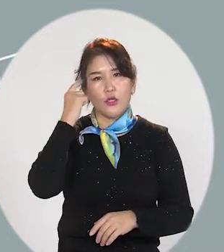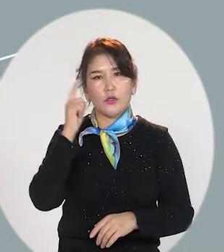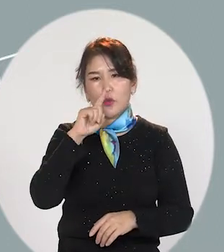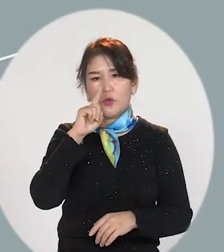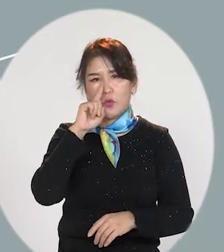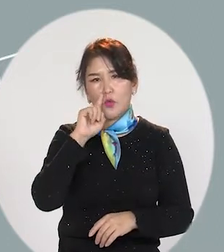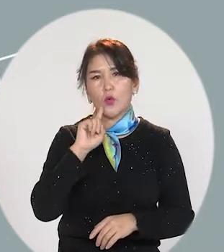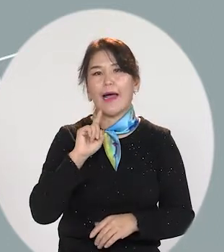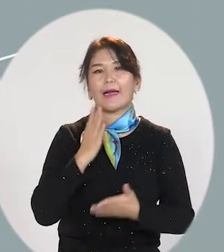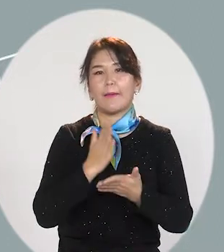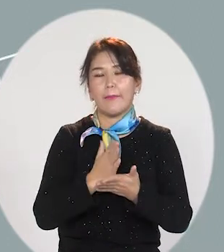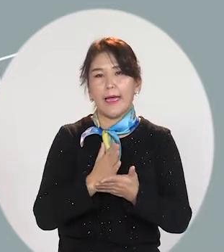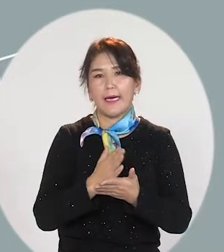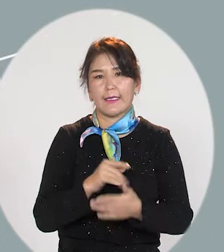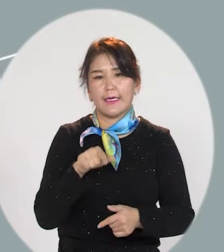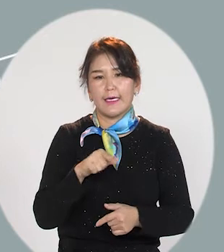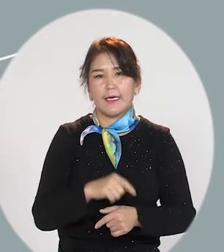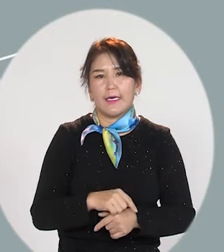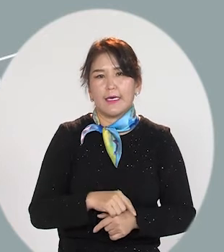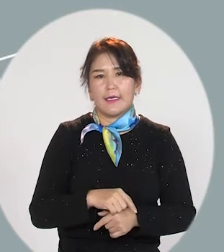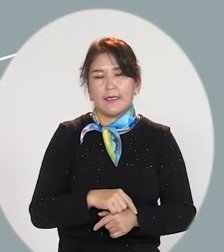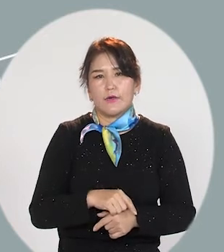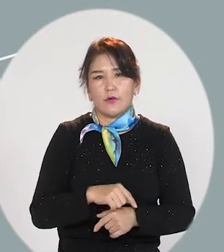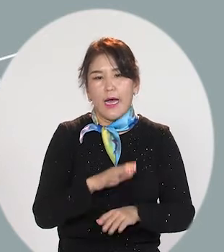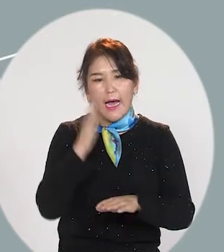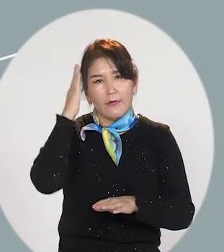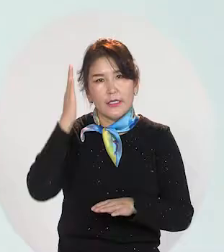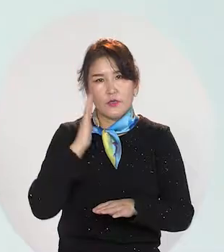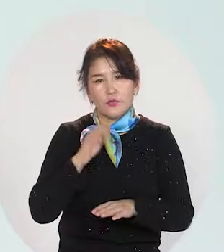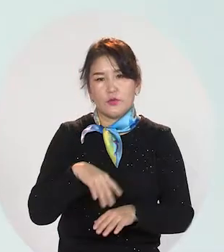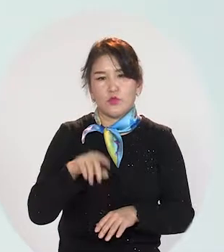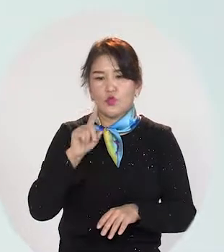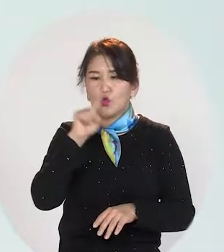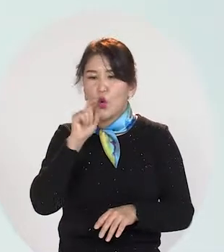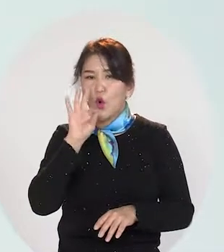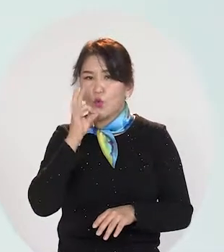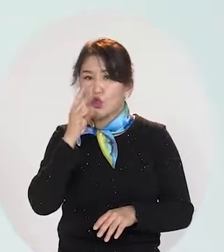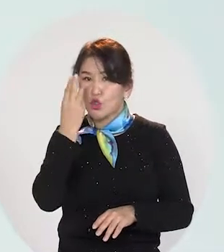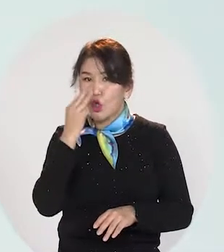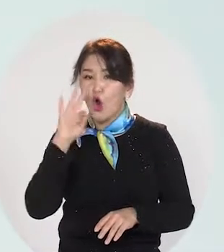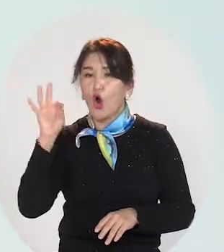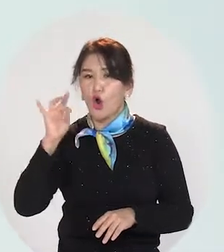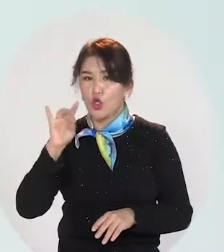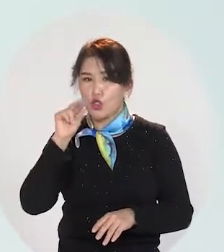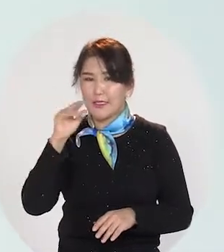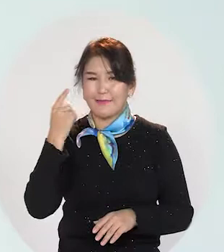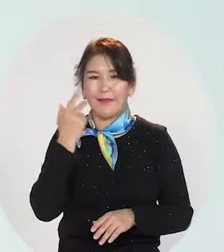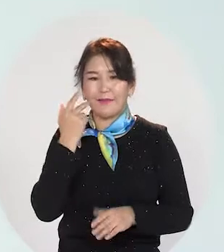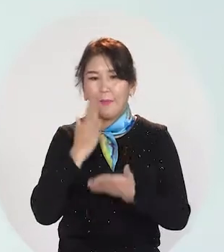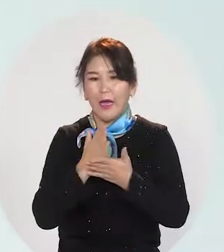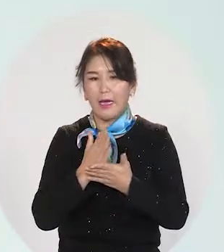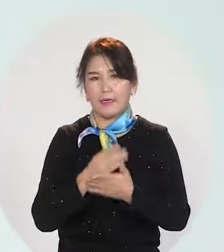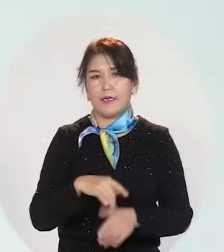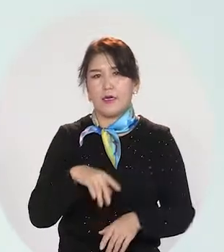байдал дасцсан байдаг. Тэгэхээр бас юм зөвшөөрөмтгий байх нь хүүхдийг бас одоо сул дорой, чадваргүй байхад оролж